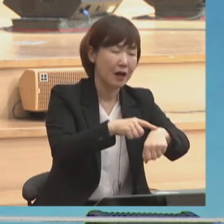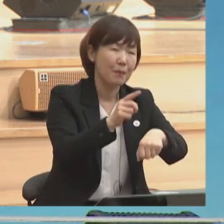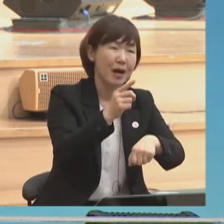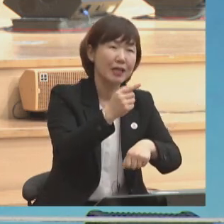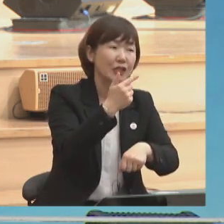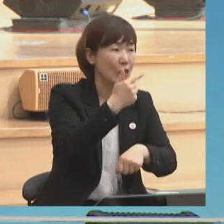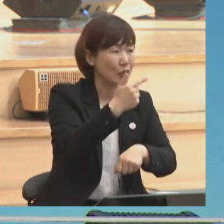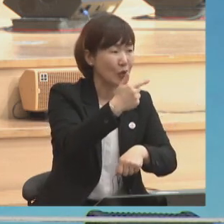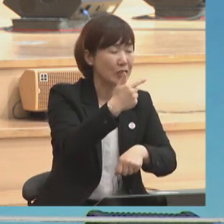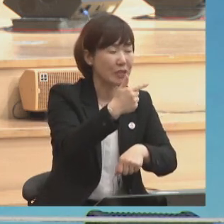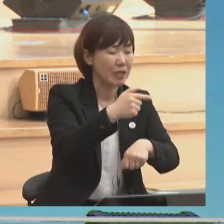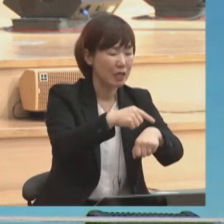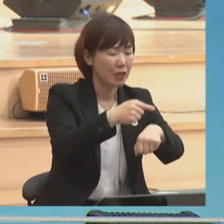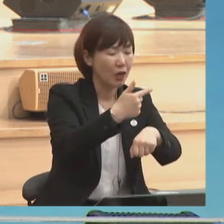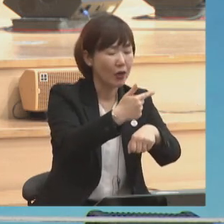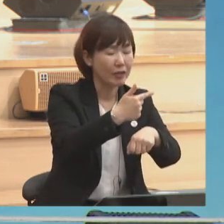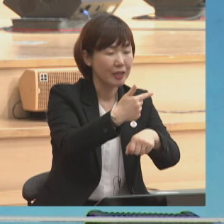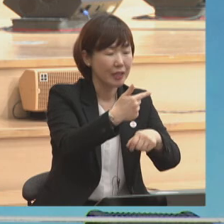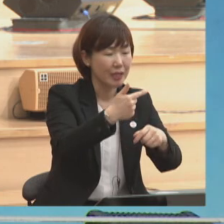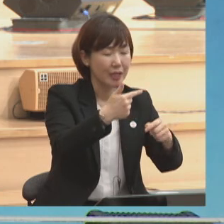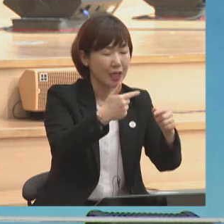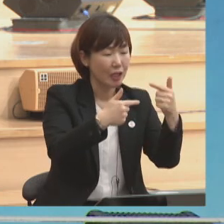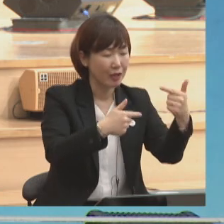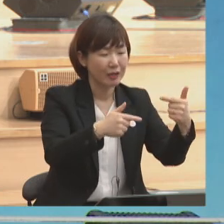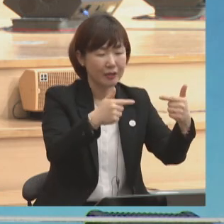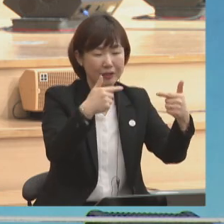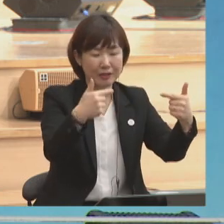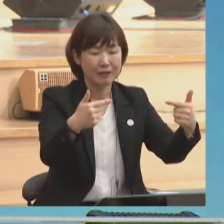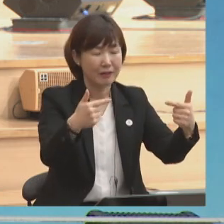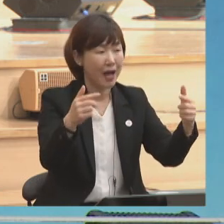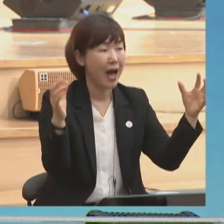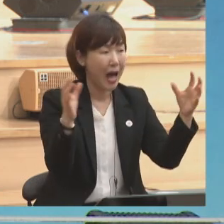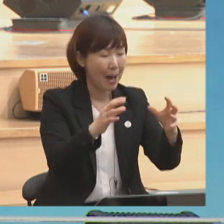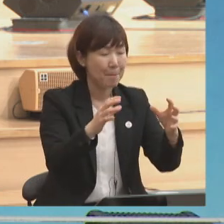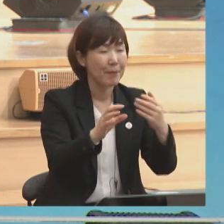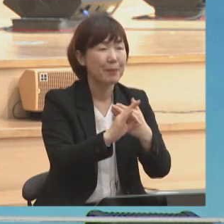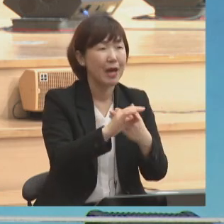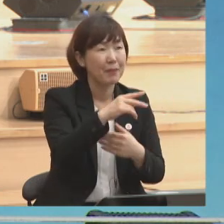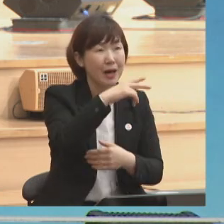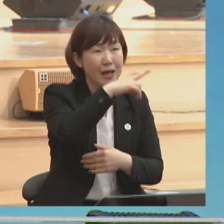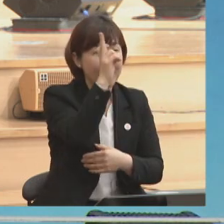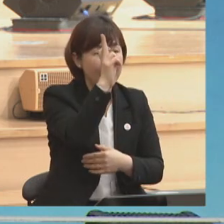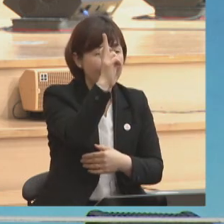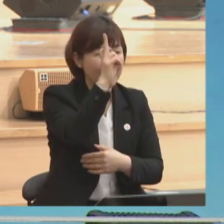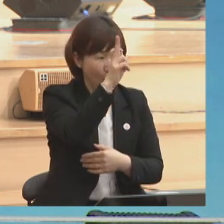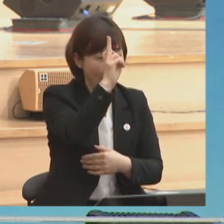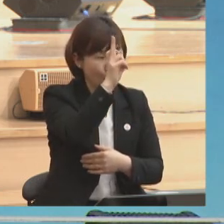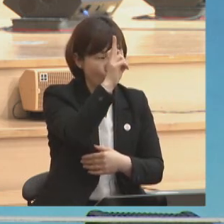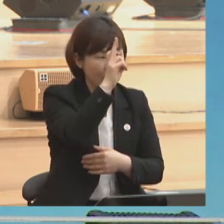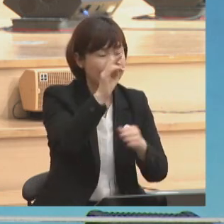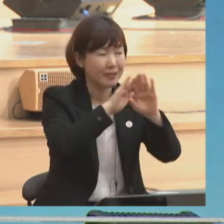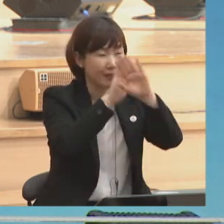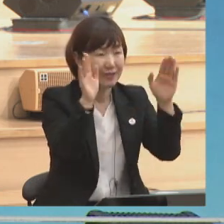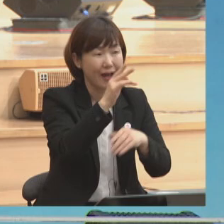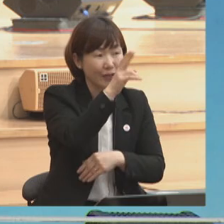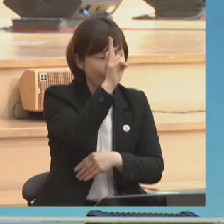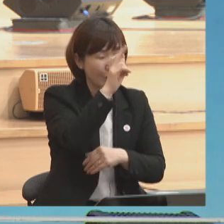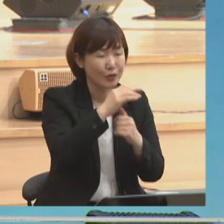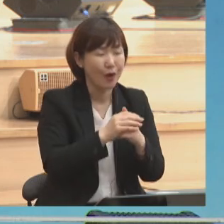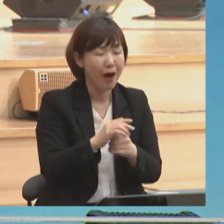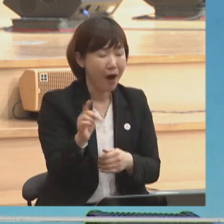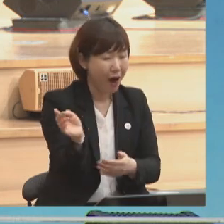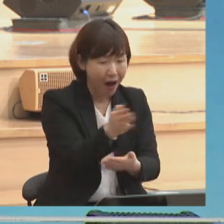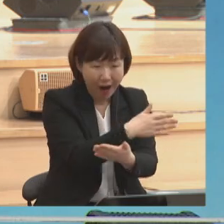6시쯤 되었더라. 6을 더하면 되죠? 우리 시간으로 바꾸려면 6을 더하면 낮 12시. 아무도 일하지 않는